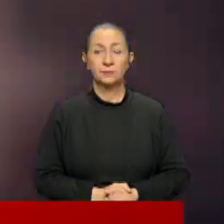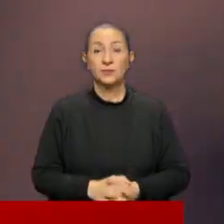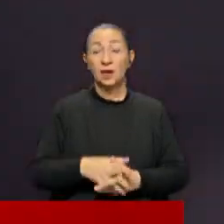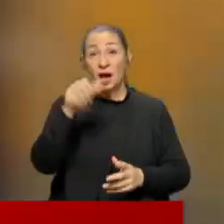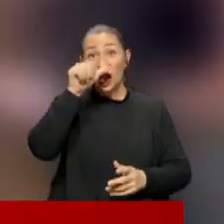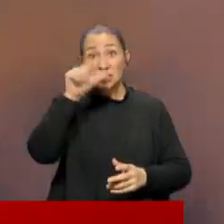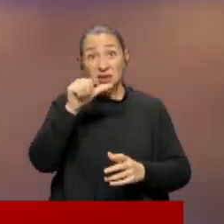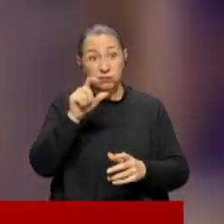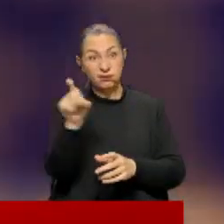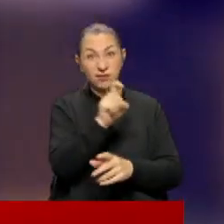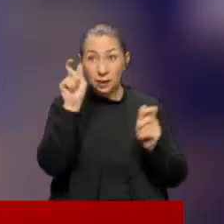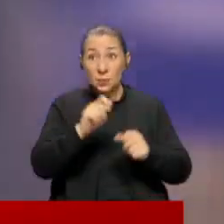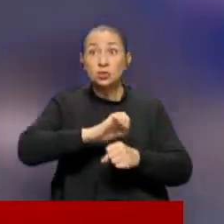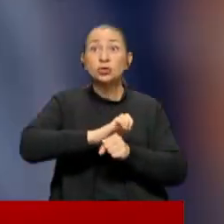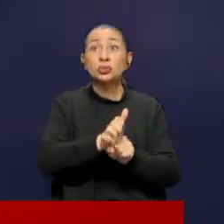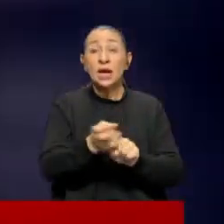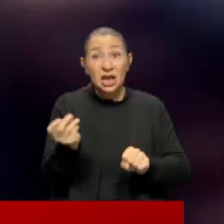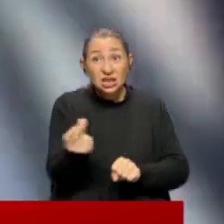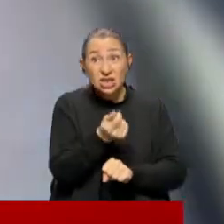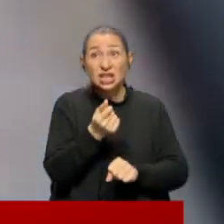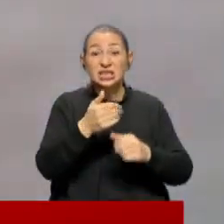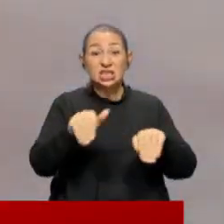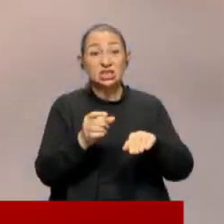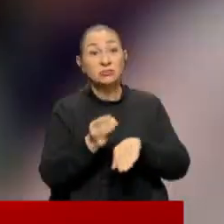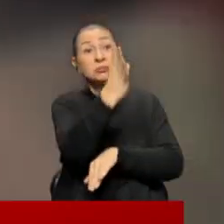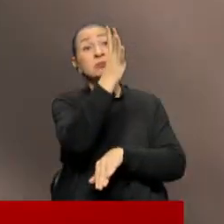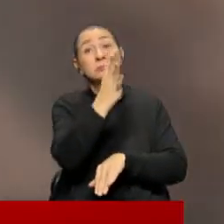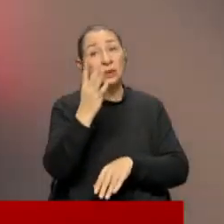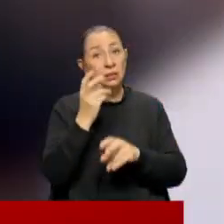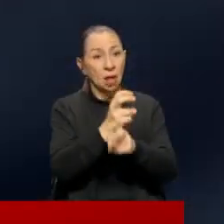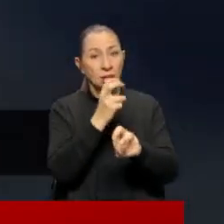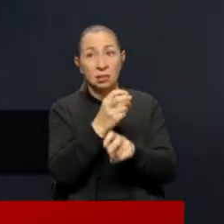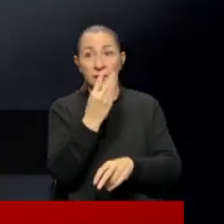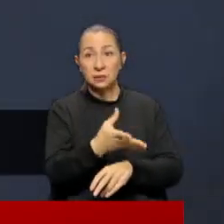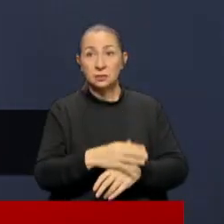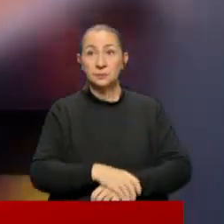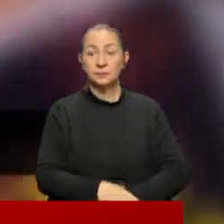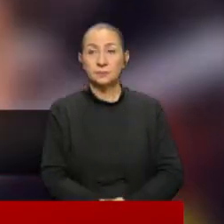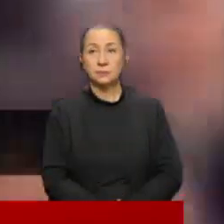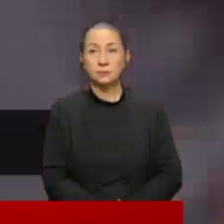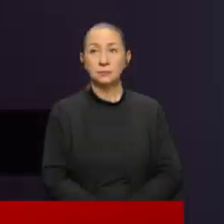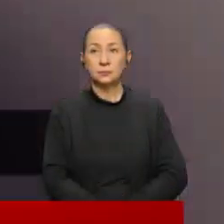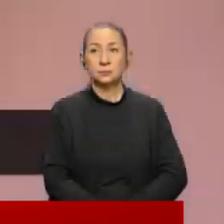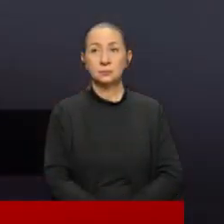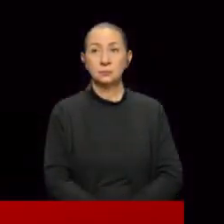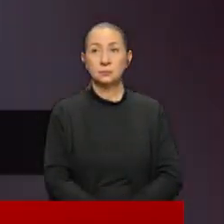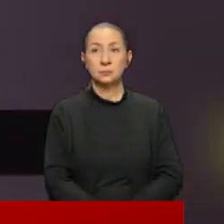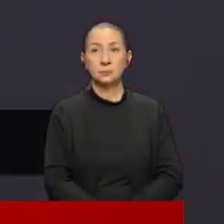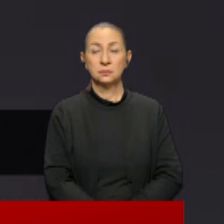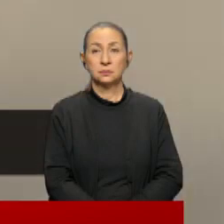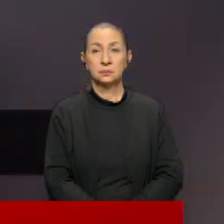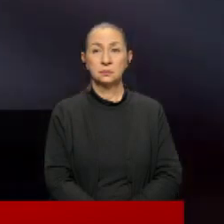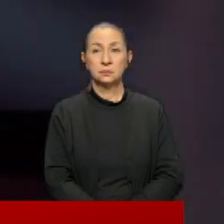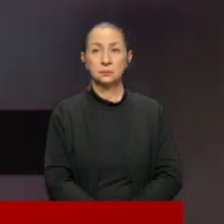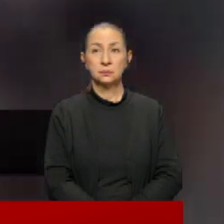Gazla müdahale istedi, zulümden kaçanları sınır dışı etmekle de tehdit etti. Gözaltına al, sınır dışı edeceğiz sizi.